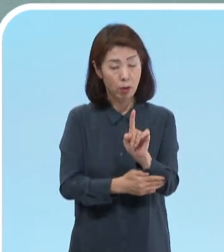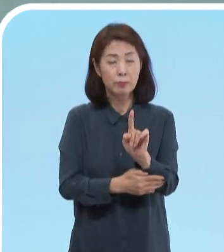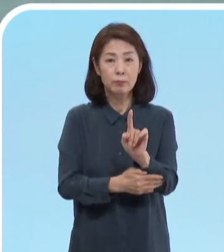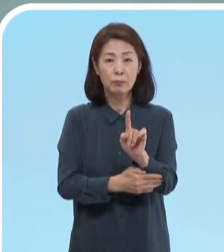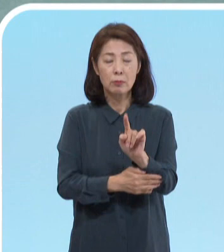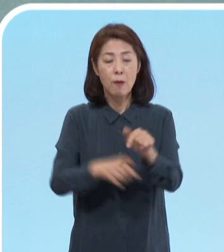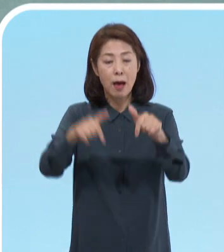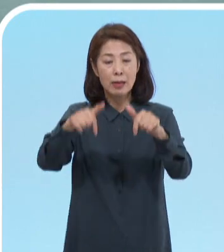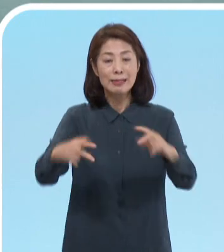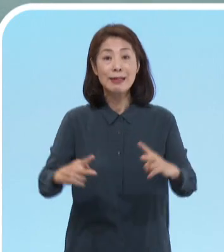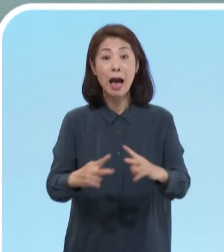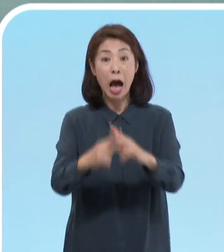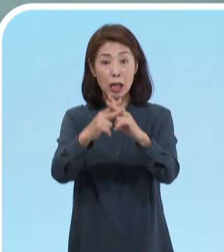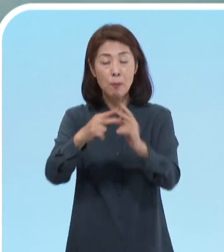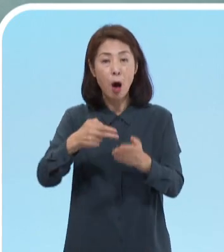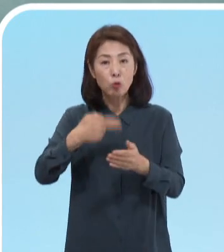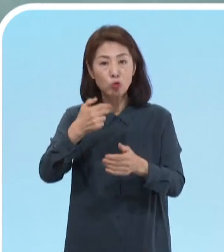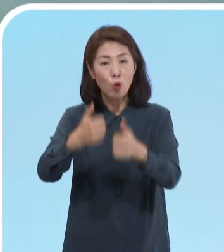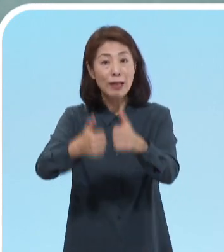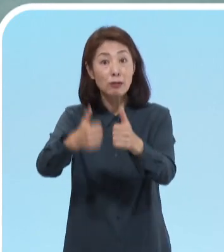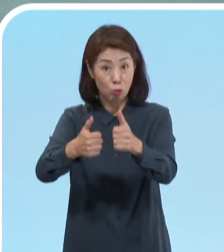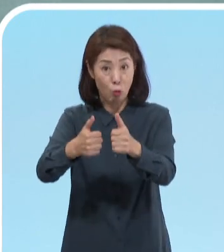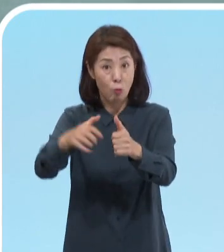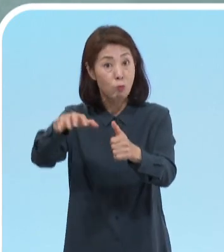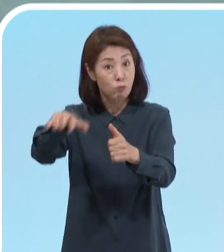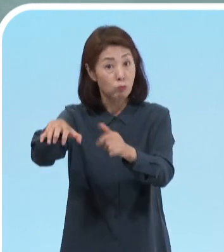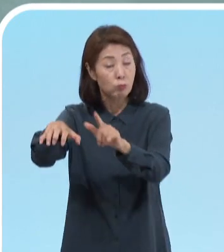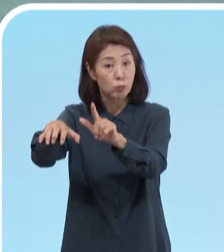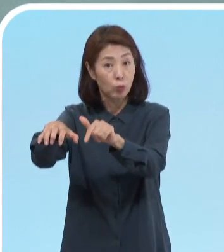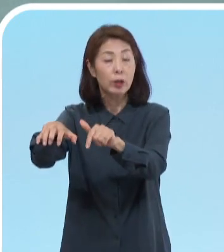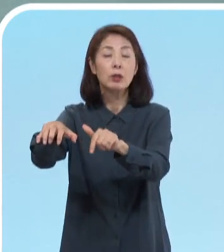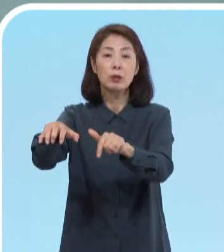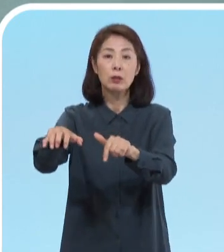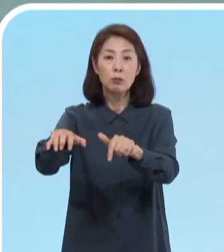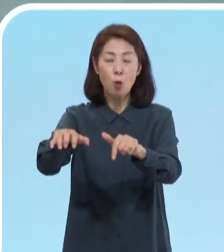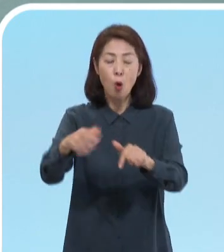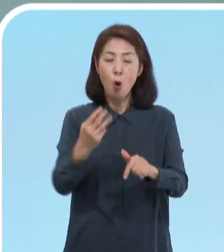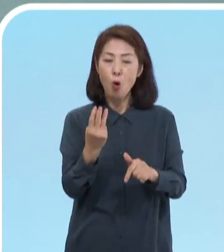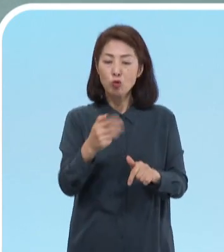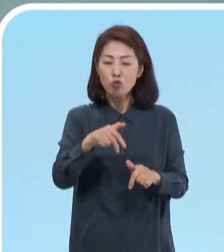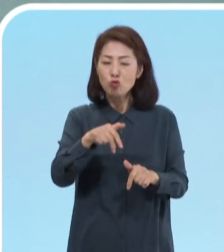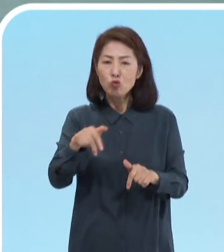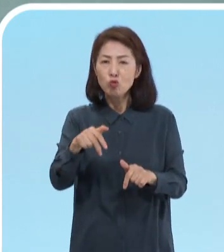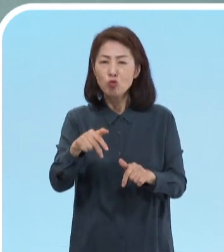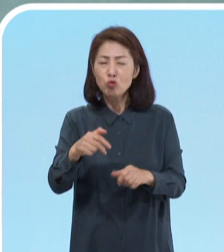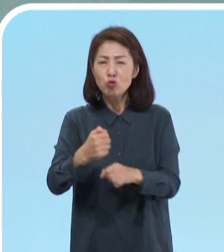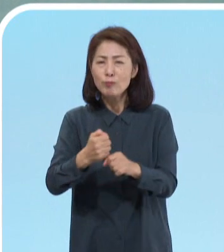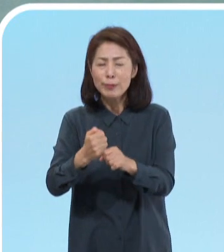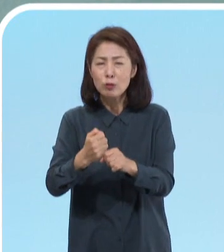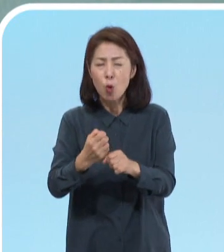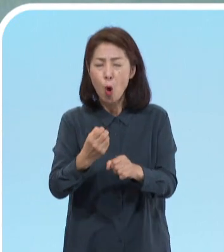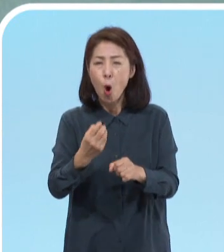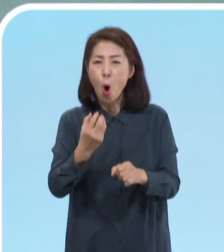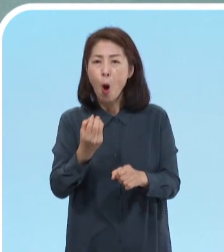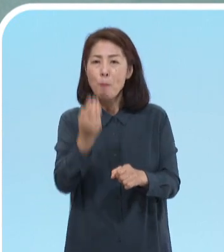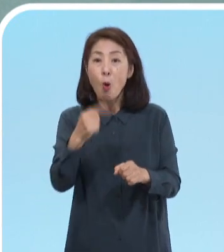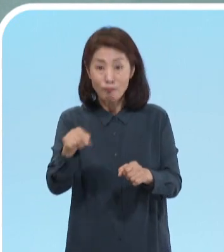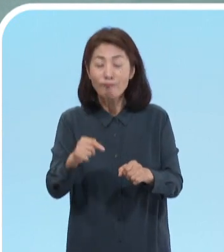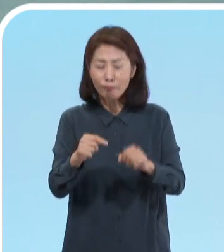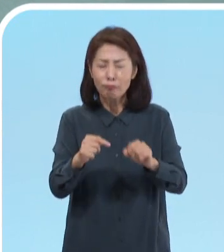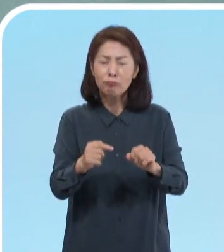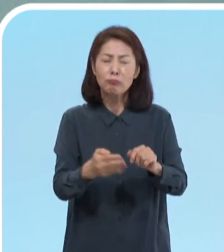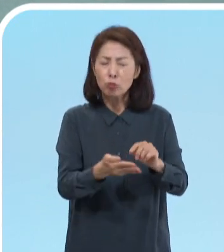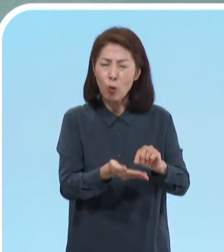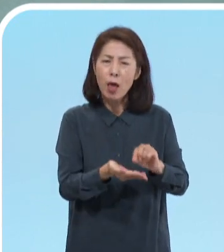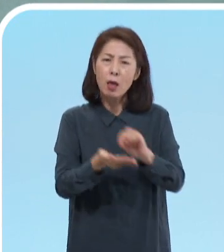は西播磨フードセレクションのゆずみそぽんが本審査に行くので、それについ